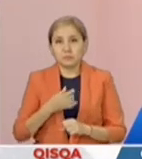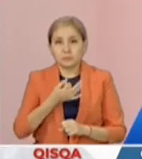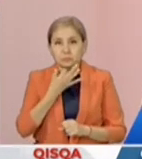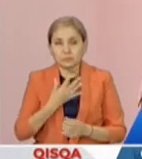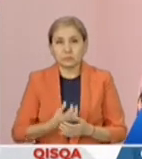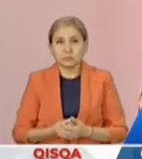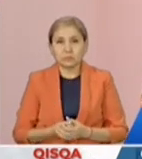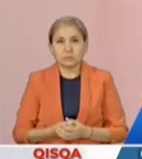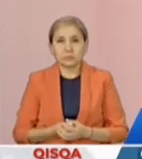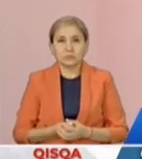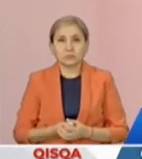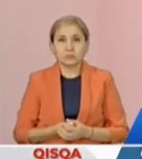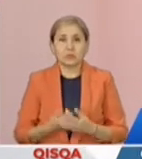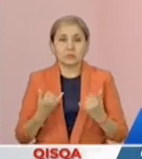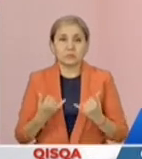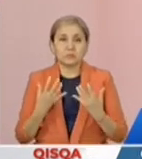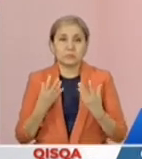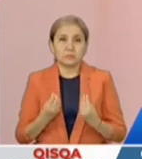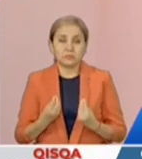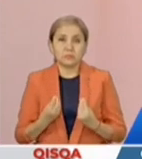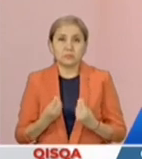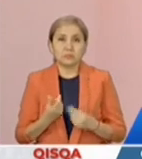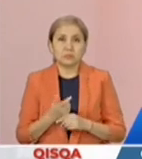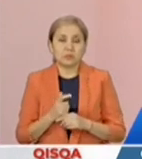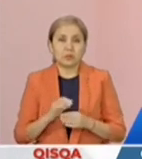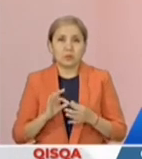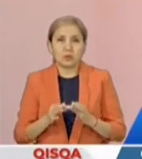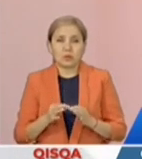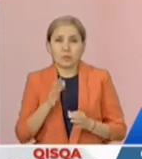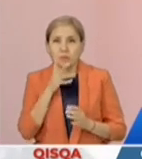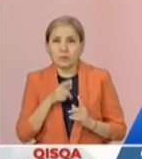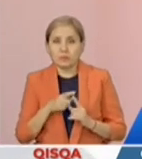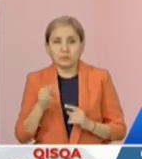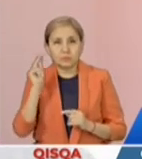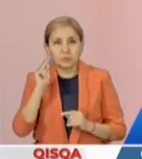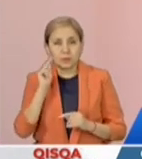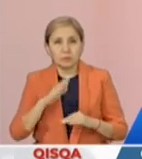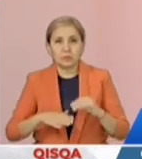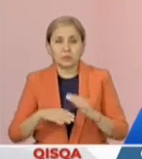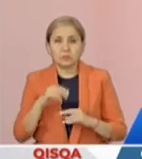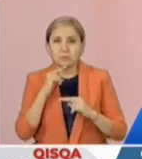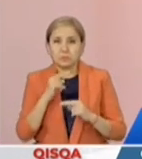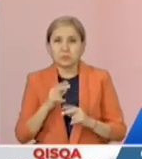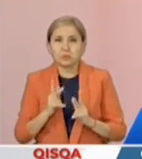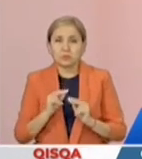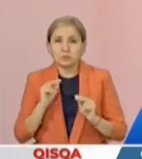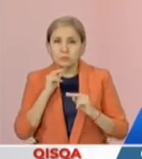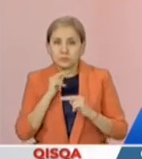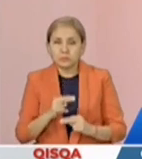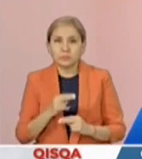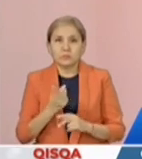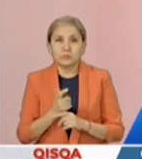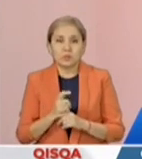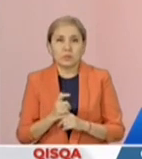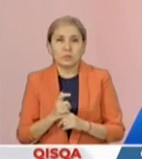yoqdi. Hozirgi kunda juda murakkab davrda ta'lim sohasiga e'tibor, o'qituvchilarga e'tibor, e'tirof kuchaygan bir